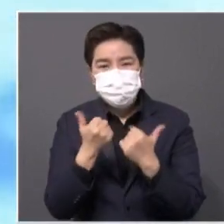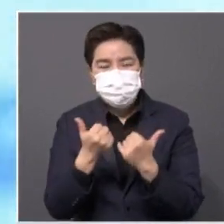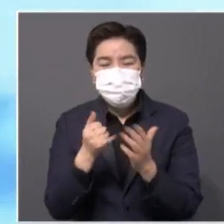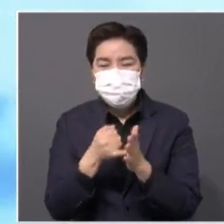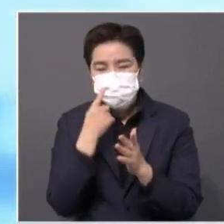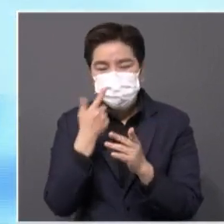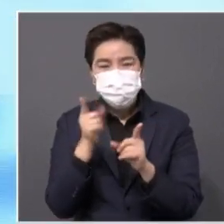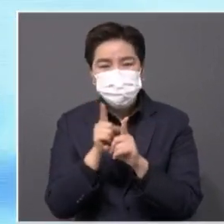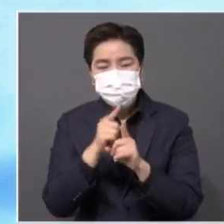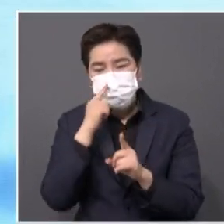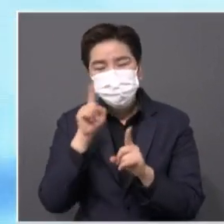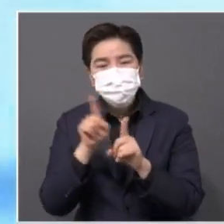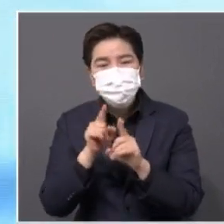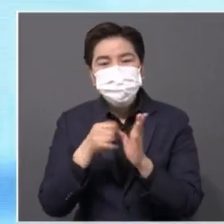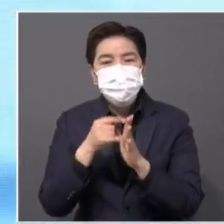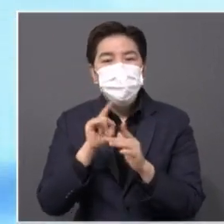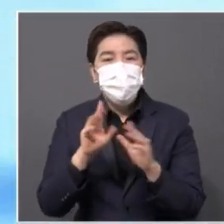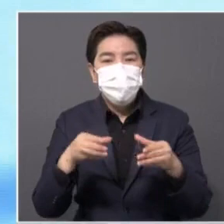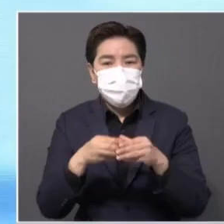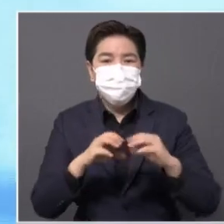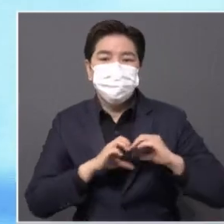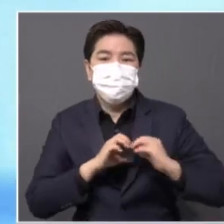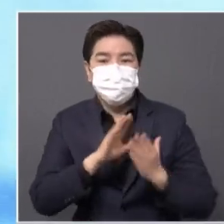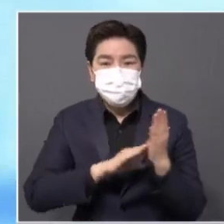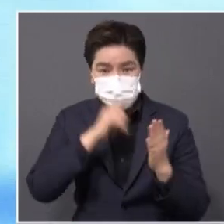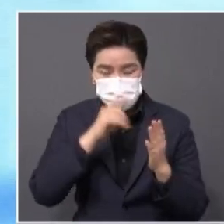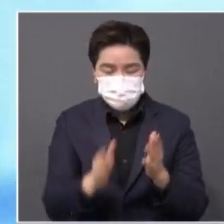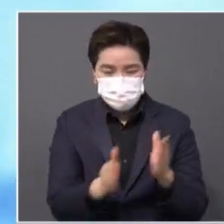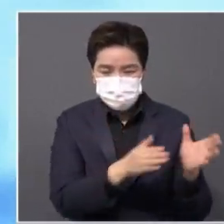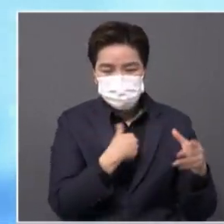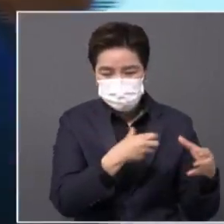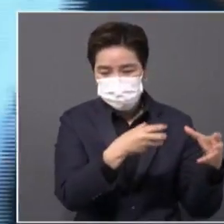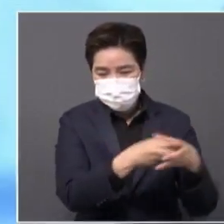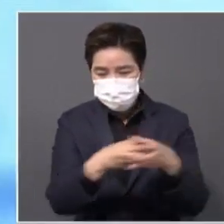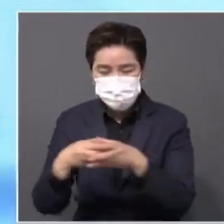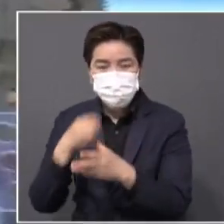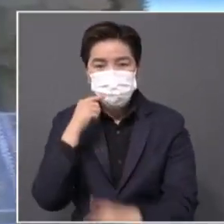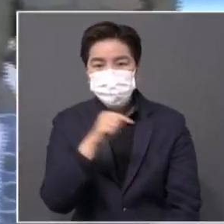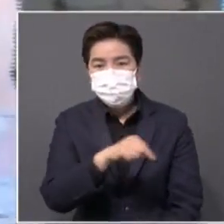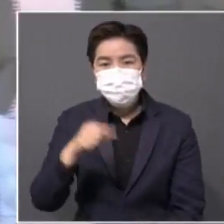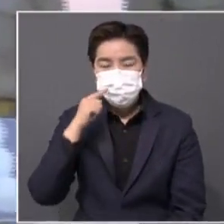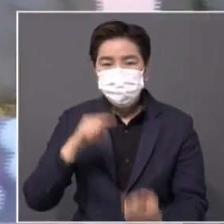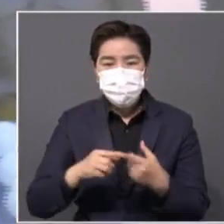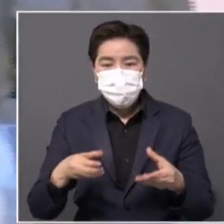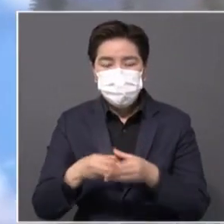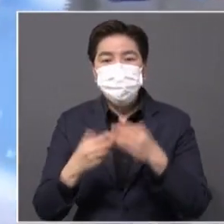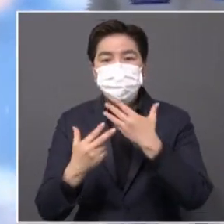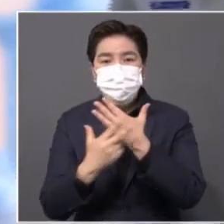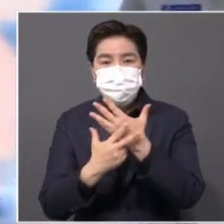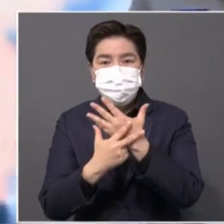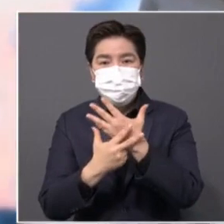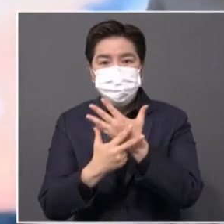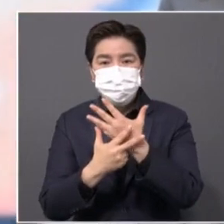เลข 7ทำง่ายๆนะครับก็น่าจะหาเสียงง่ายสำหรับภูมิใจไทยนอกจากนี้พรรคอื่นๆนะครับคุณผู้ชมในส่วนของเสรีรวมไทย